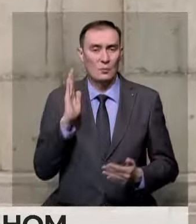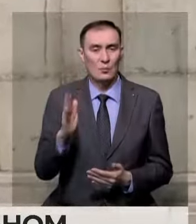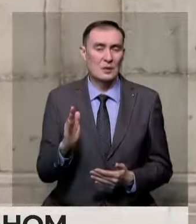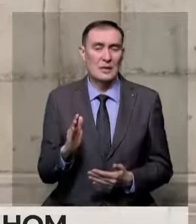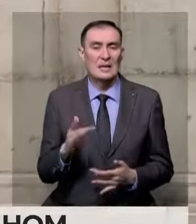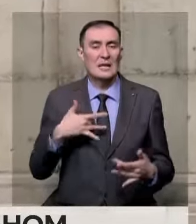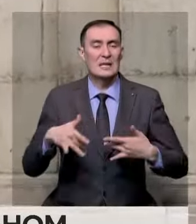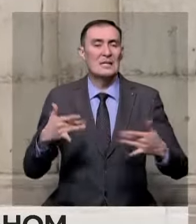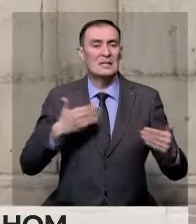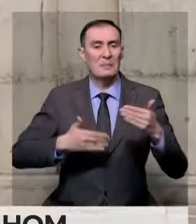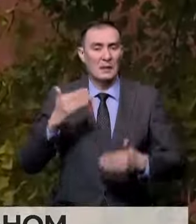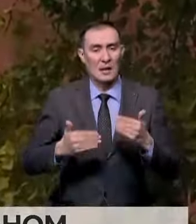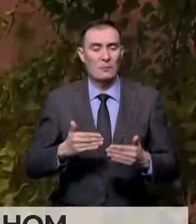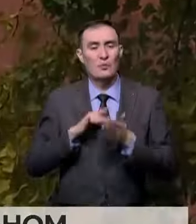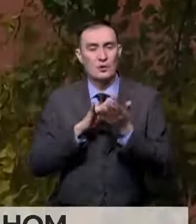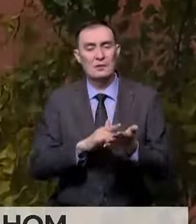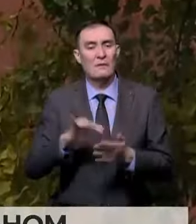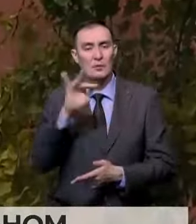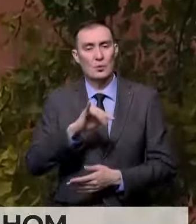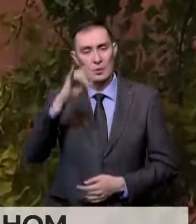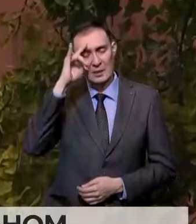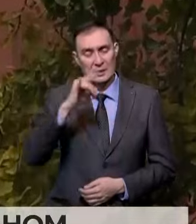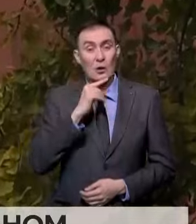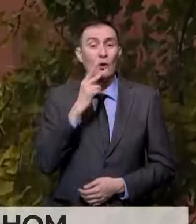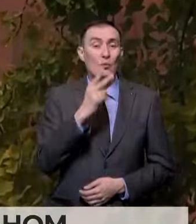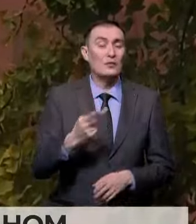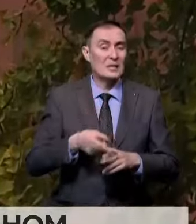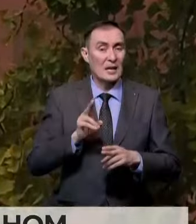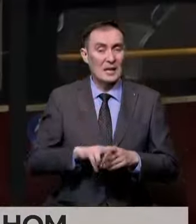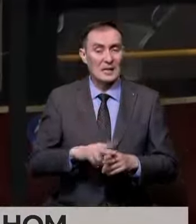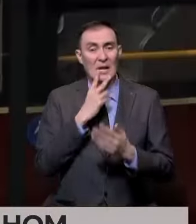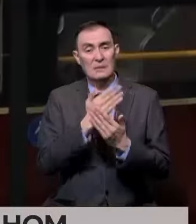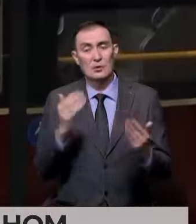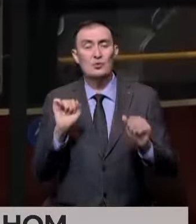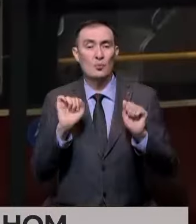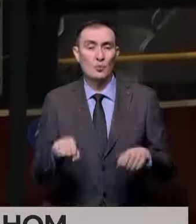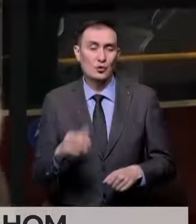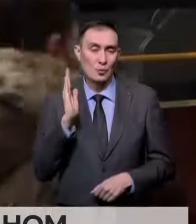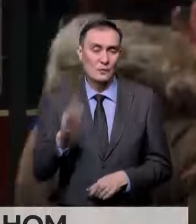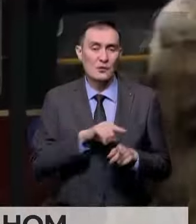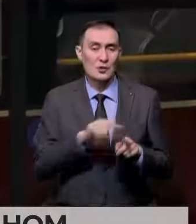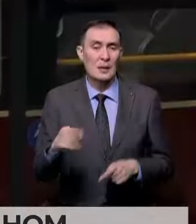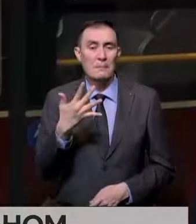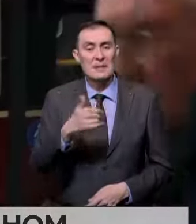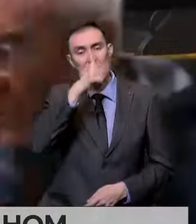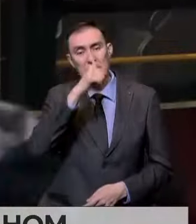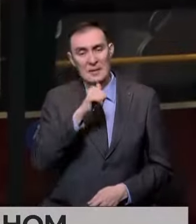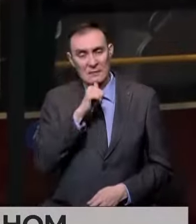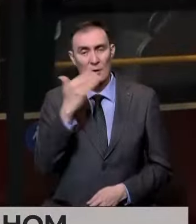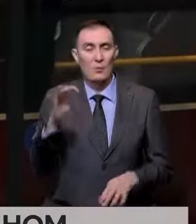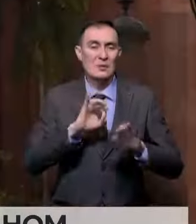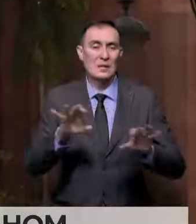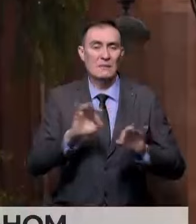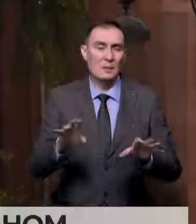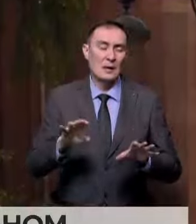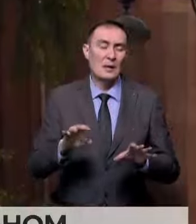станет своего рода спектаклем, путешествием в историю Казахстана. Увидеть эту экспозицию можно будет в течение 5 месяцев. По